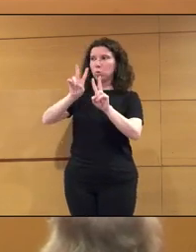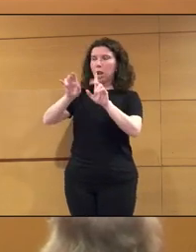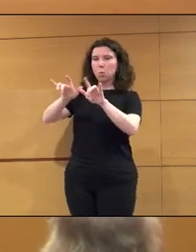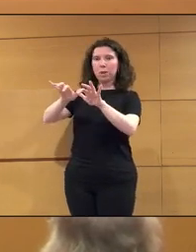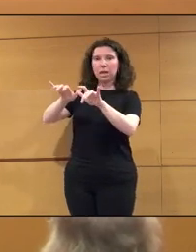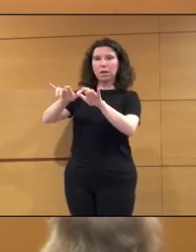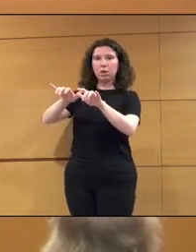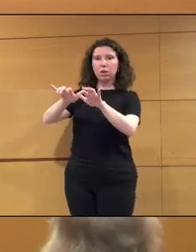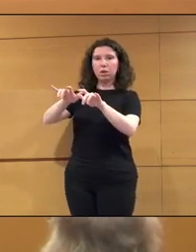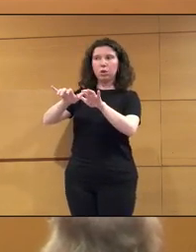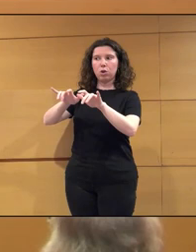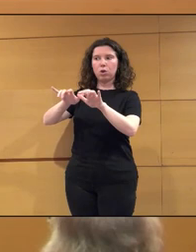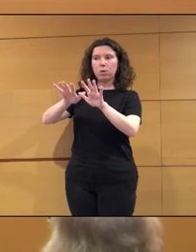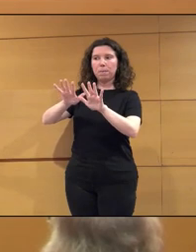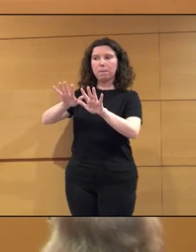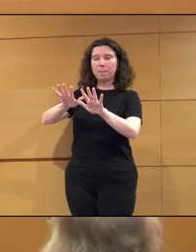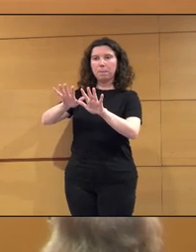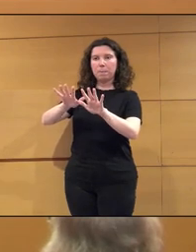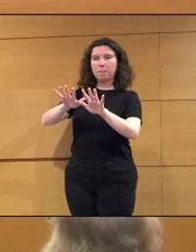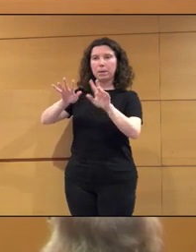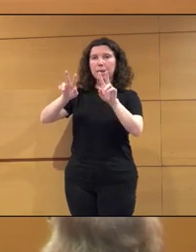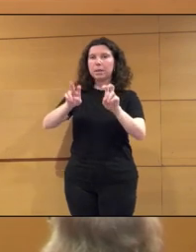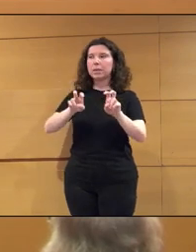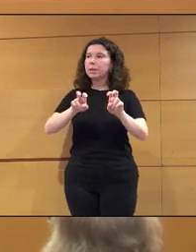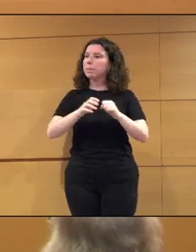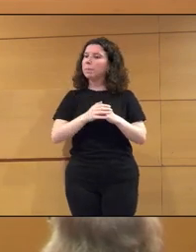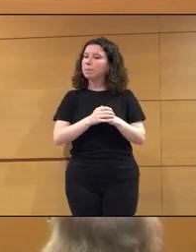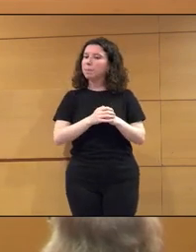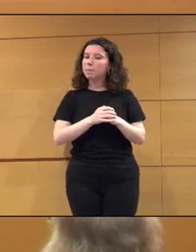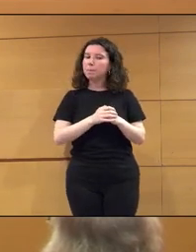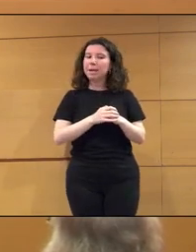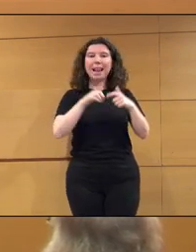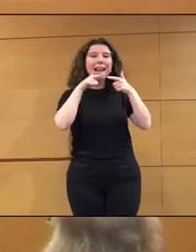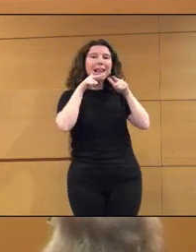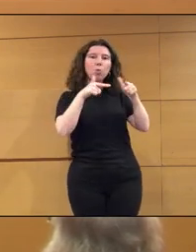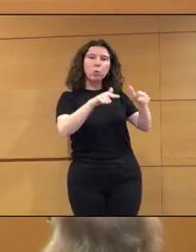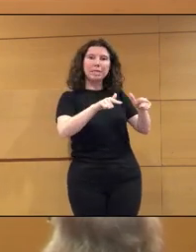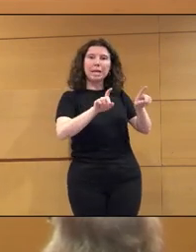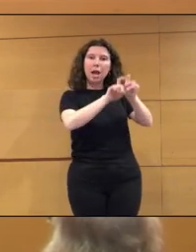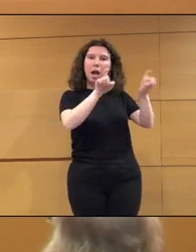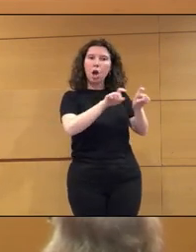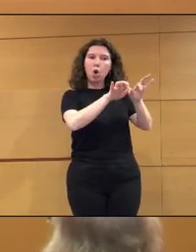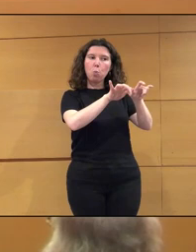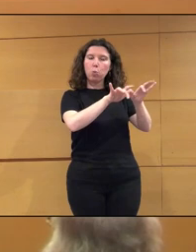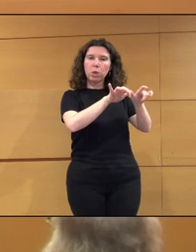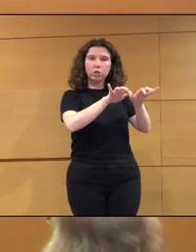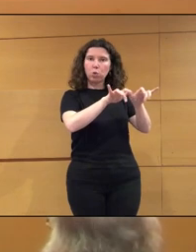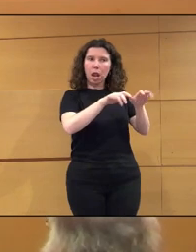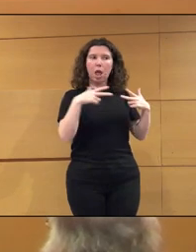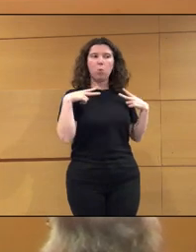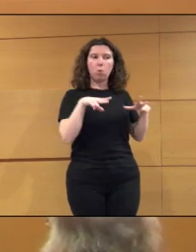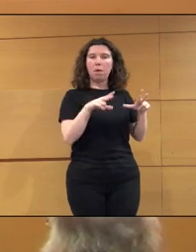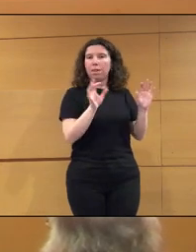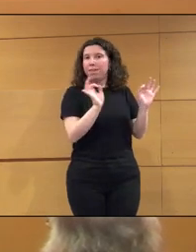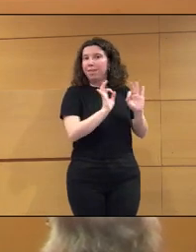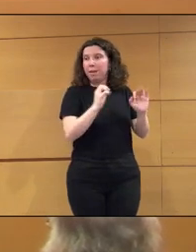per computacionalment per la part de lingüística computacional o tractament automàtic del